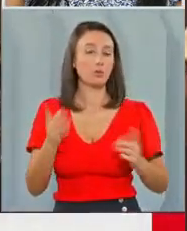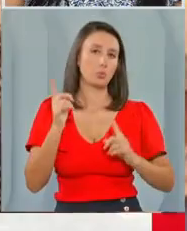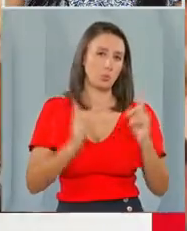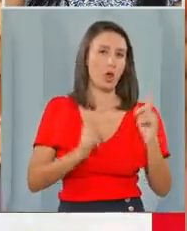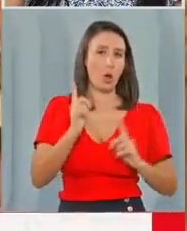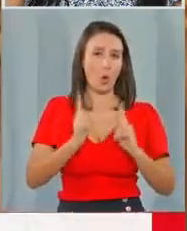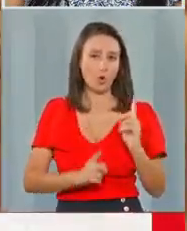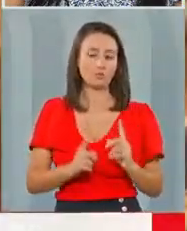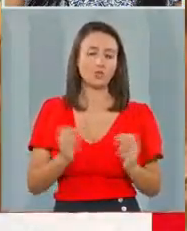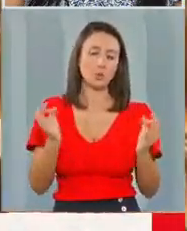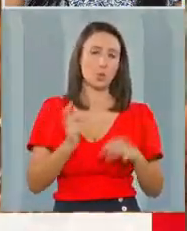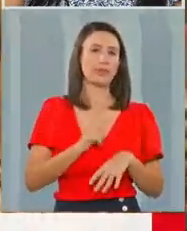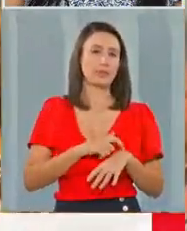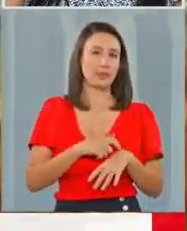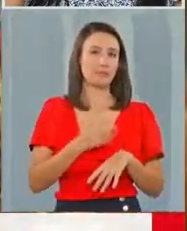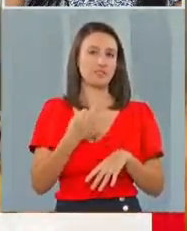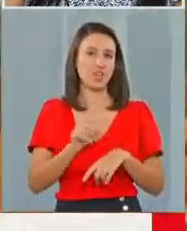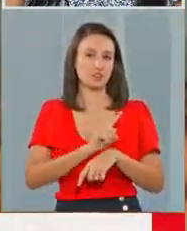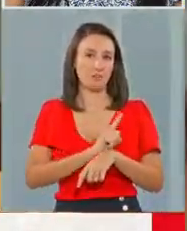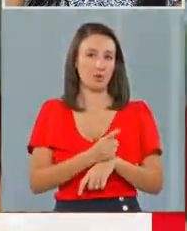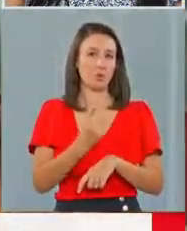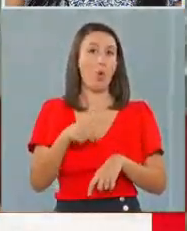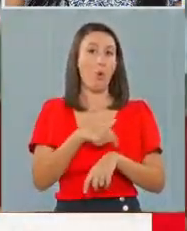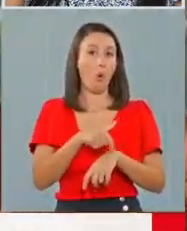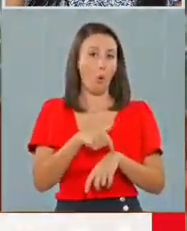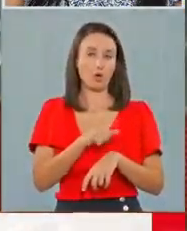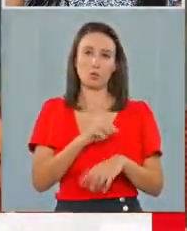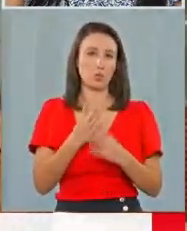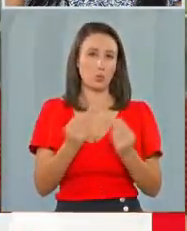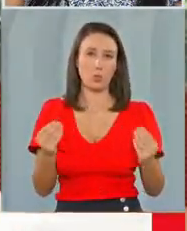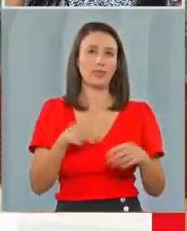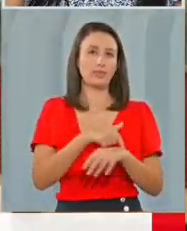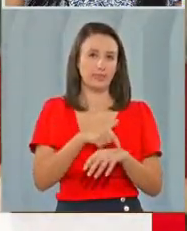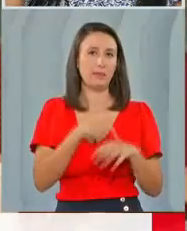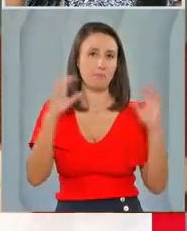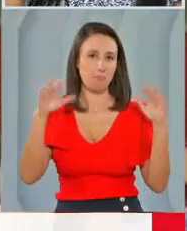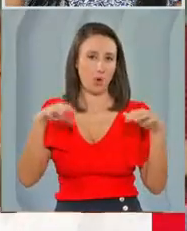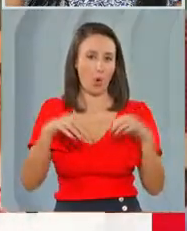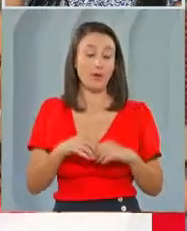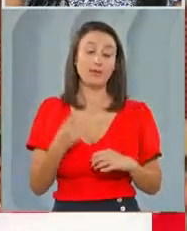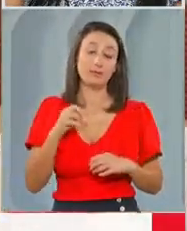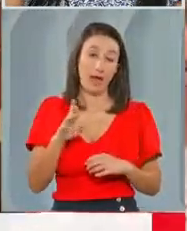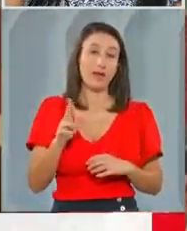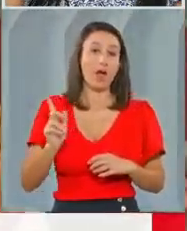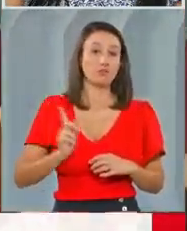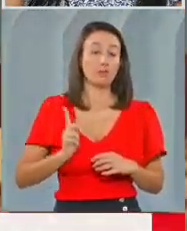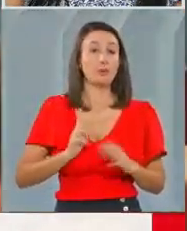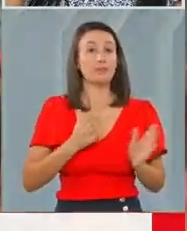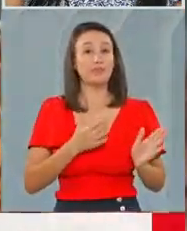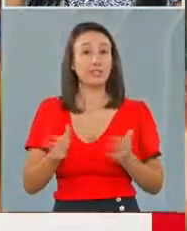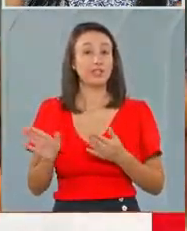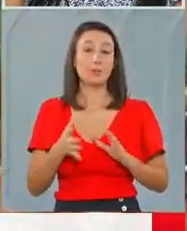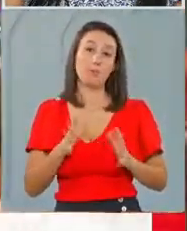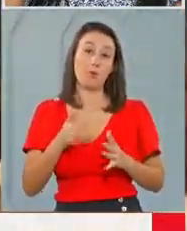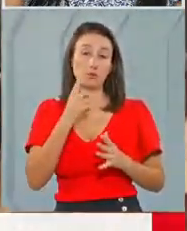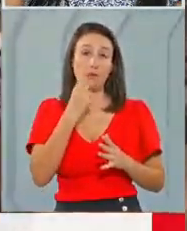scurt timp, pentru câteva zeci de minute, o oră, nu mai mult, dar pentru că așteptăm și vânt mai intens posibil